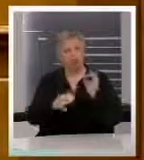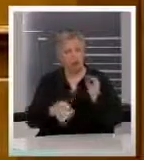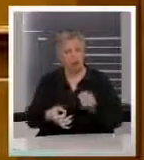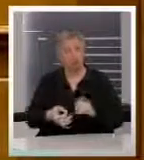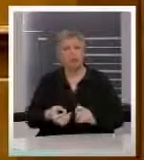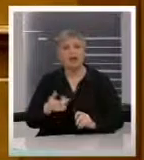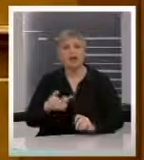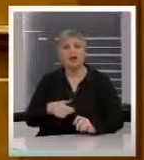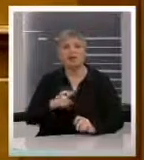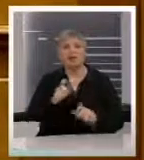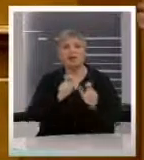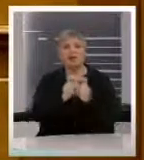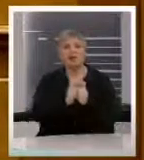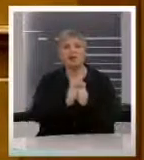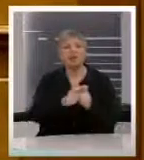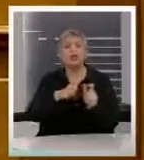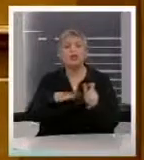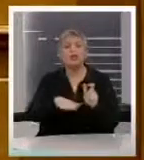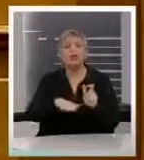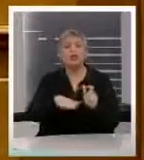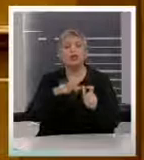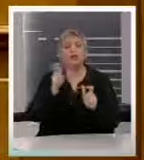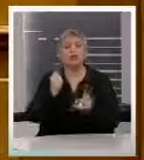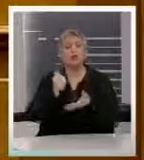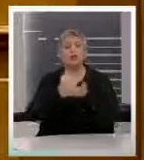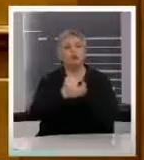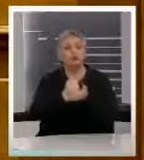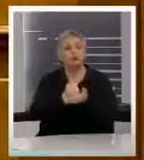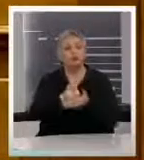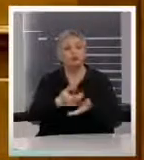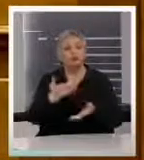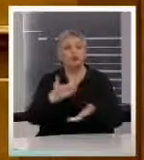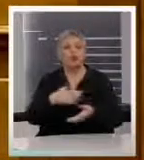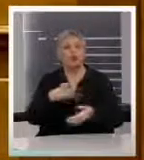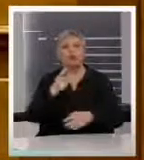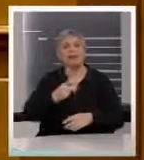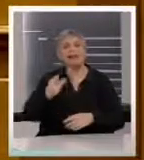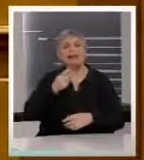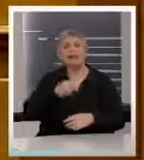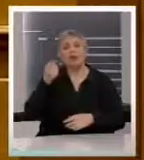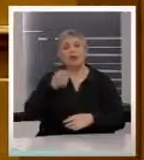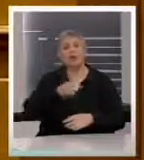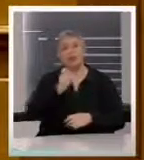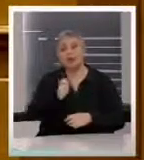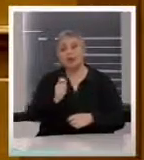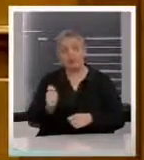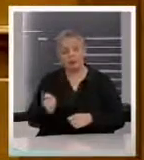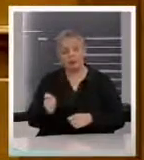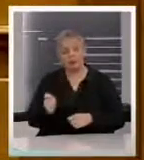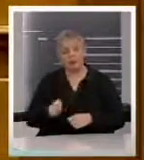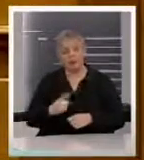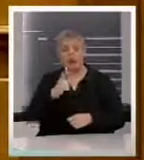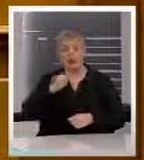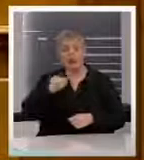κάθε παιδί από τις επιδοτήσεις της κυβερνήσεως. Προχωράμε σε κοινωνικό μέρισμα, το οποίο είναι